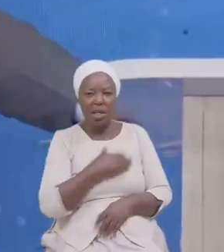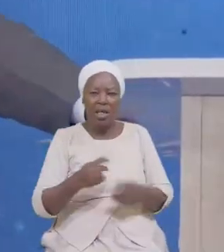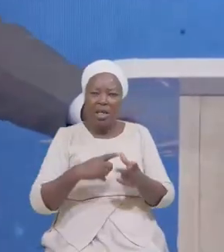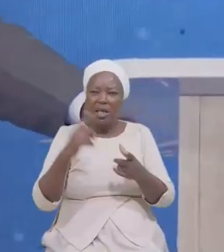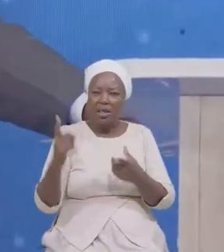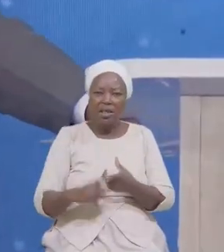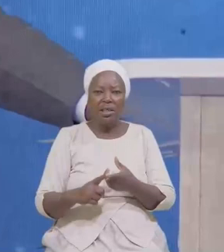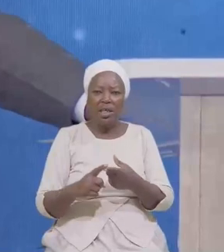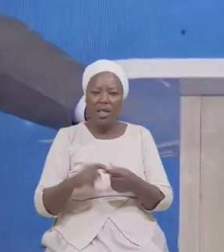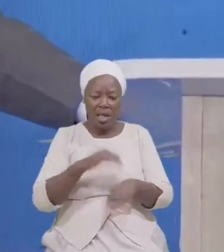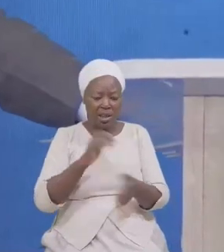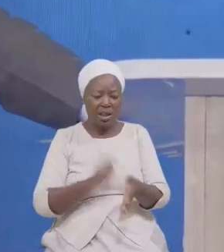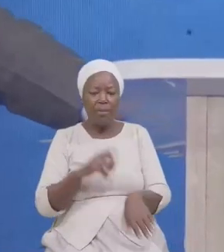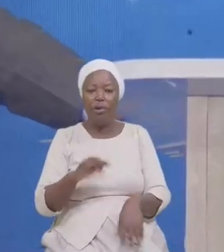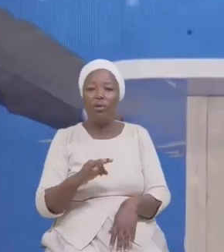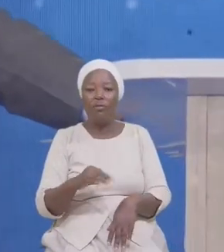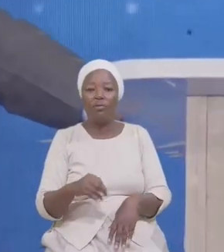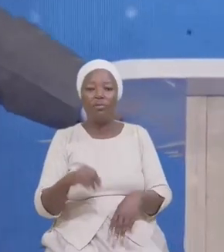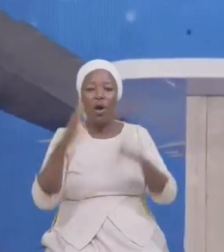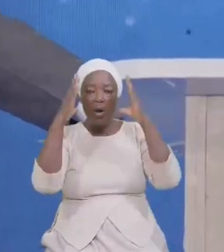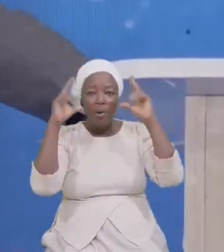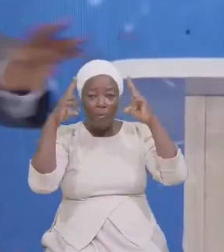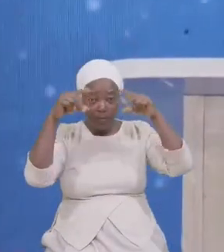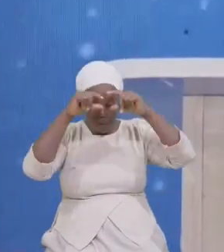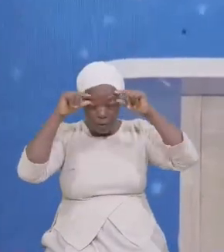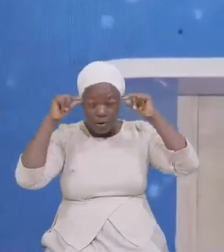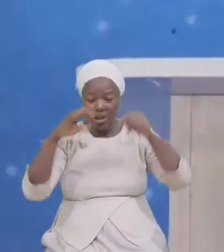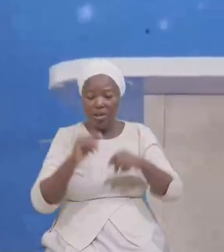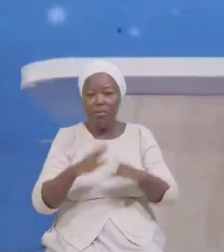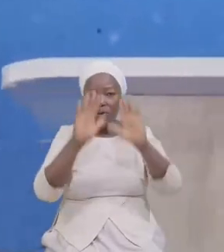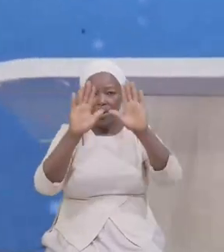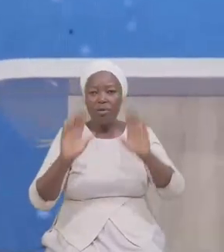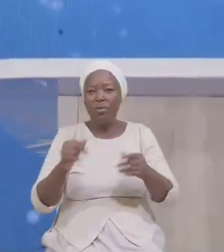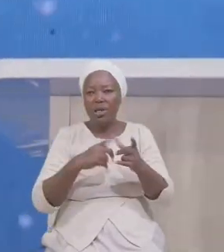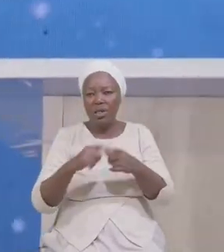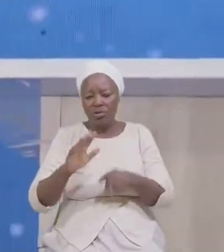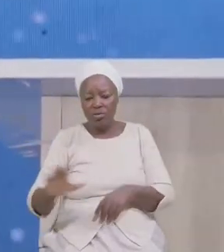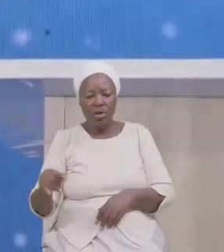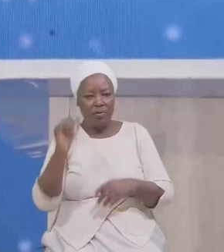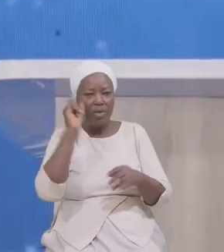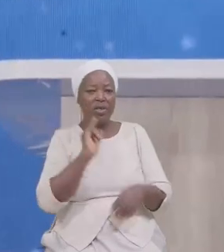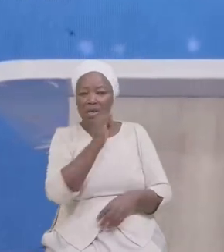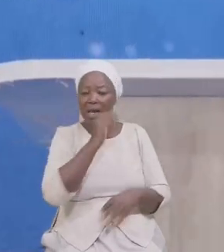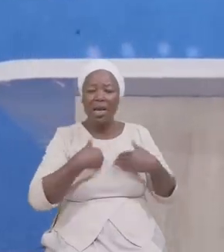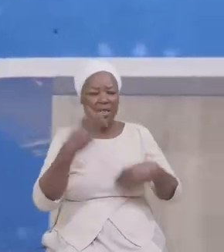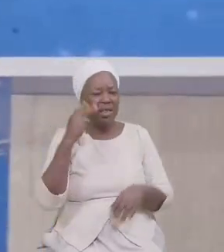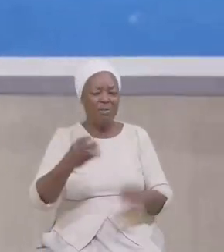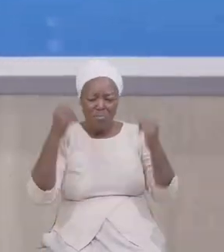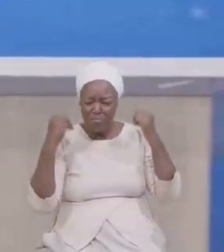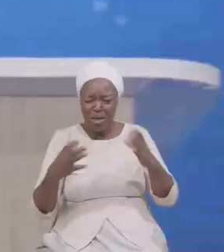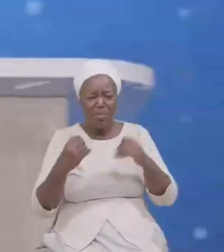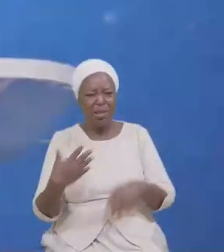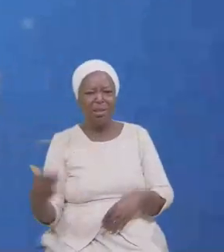le ministère de Moïse, le peuple d'Israël, les enfants d'Israël, ils avaient vu beaucoup de choses sous le ministère de